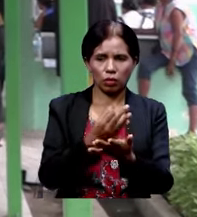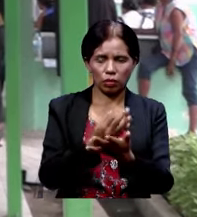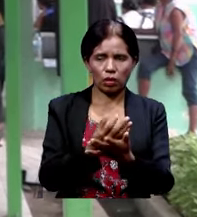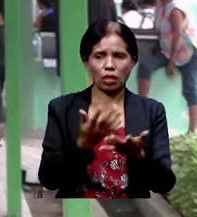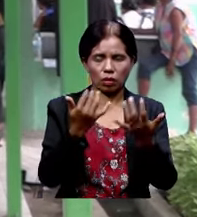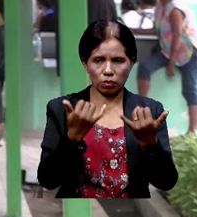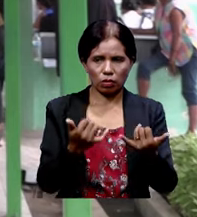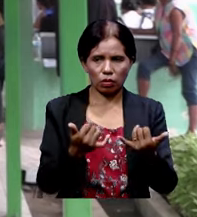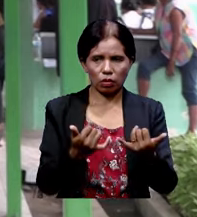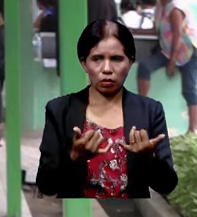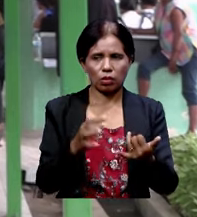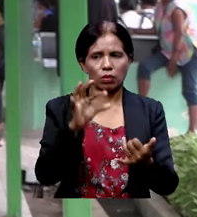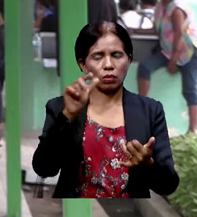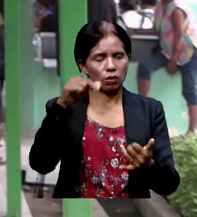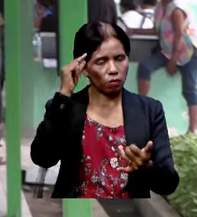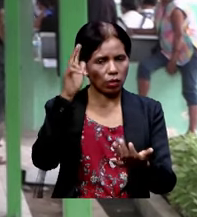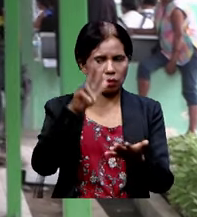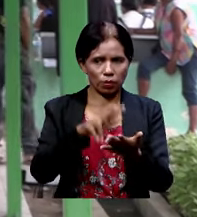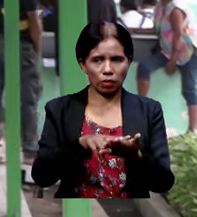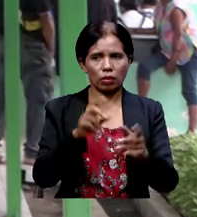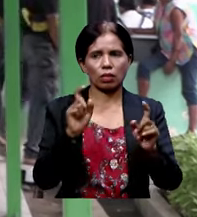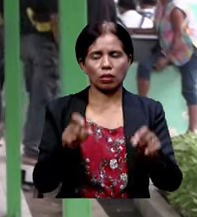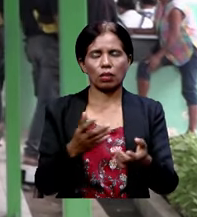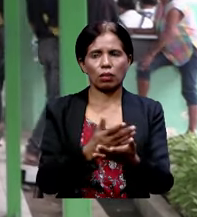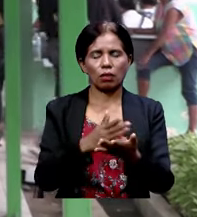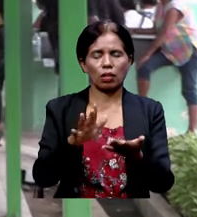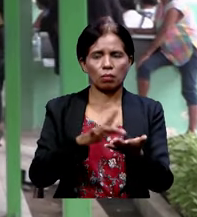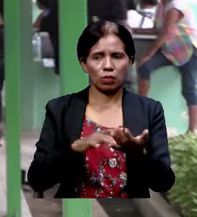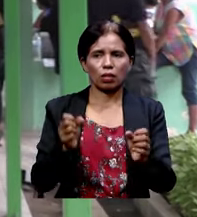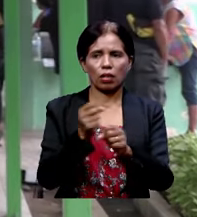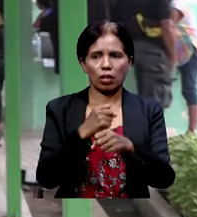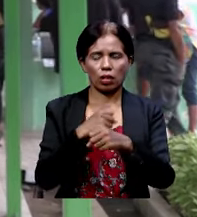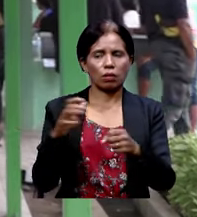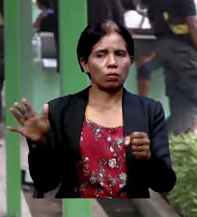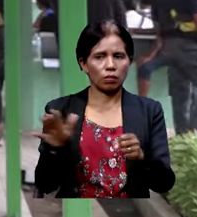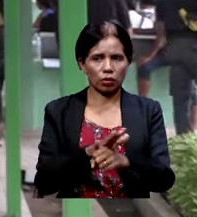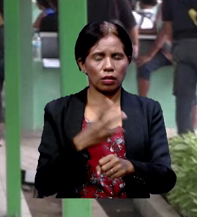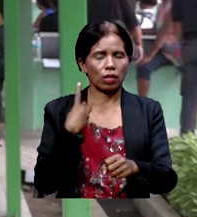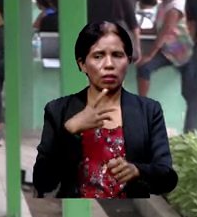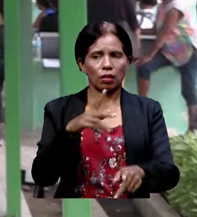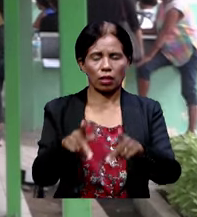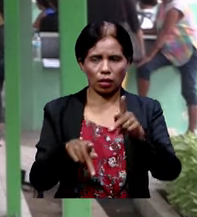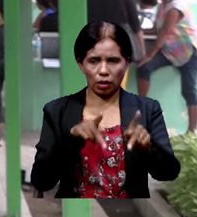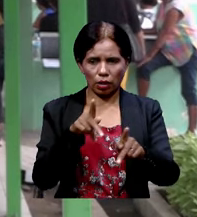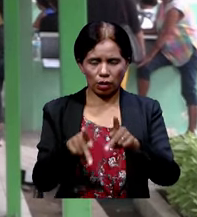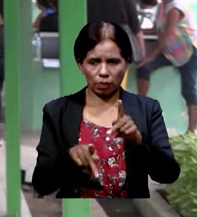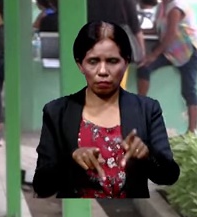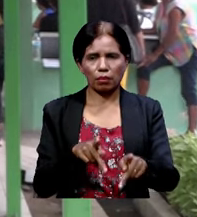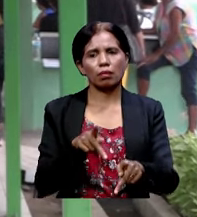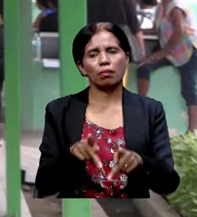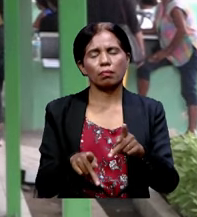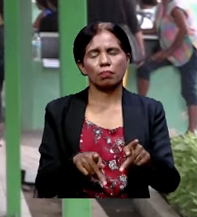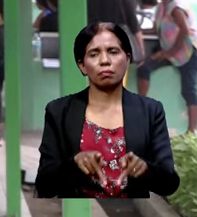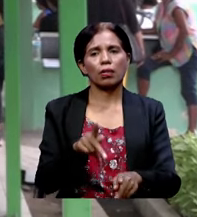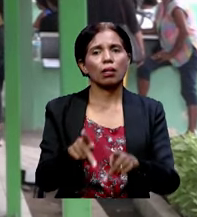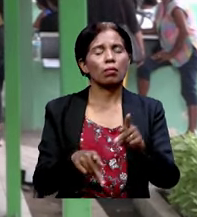dadau nunu gobierno agora aproba ne te ki sosai moruk ne be halu kompleto para bele ami pobo ki ikser ne bele ami